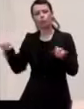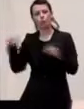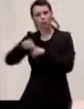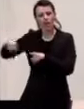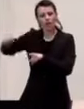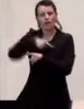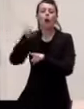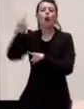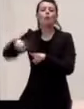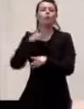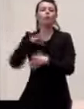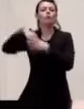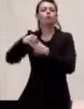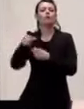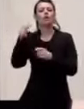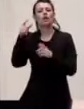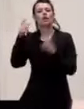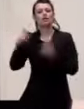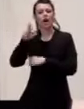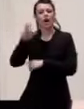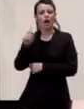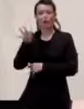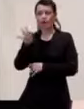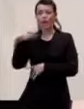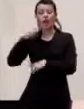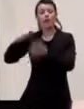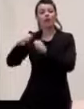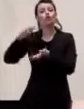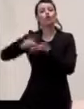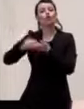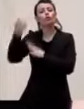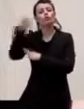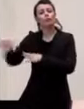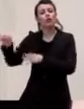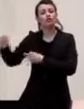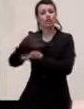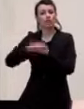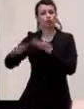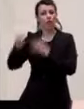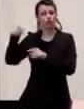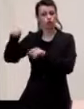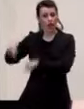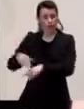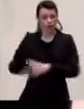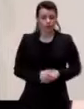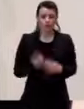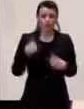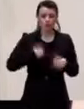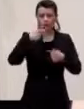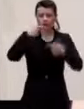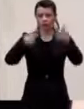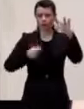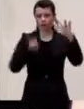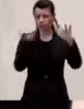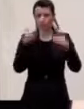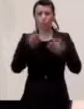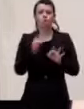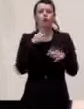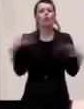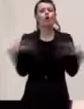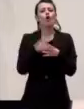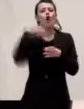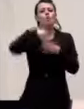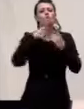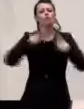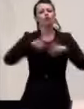della scuola di specializzazione in igiene. Quindi questi sono i componenti della commissione, che inizierà a lavorare